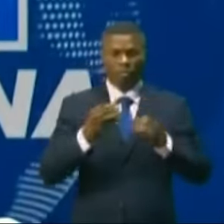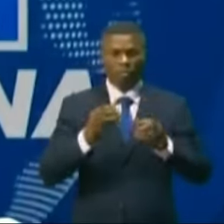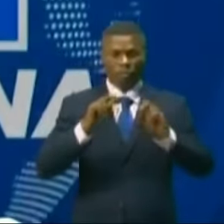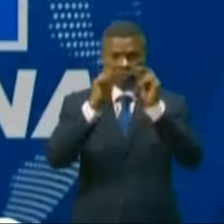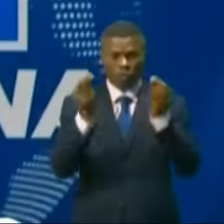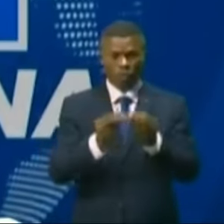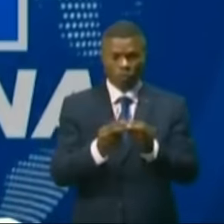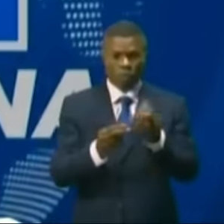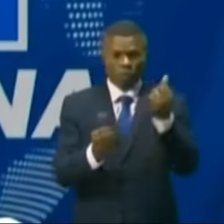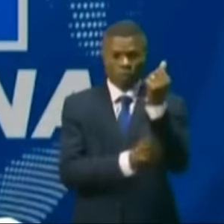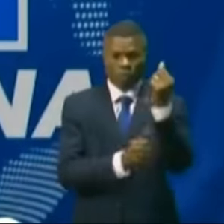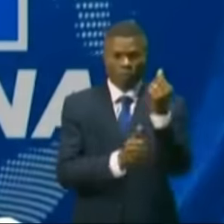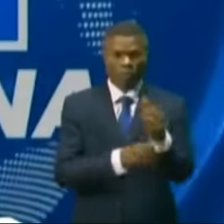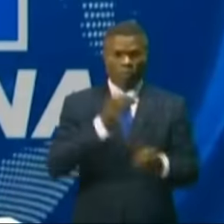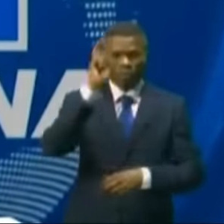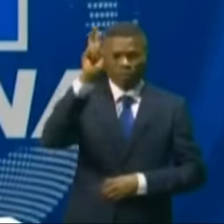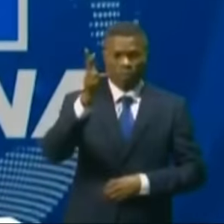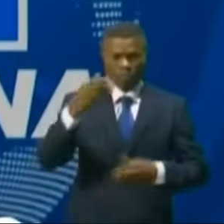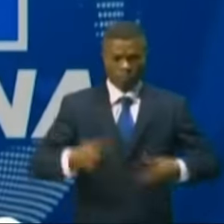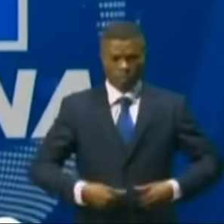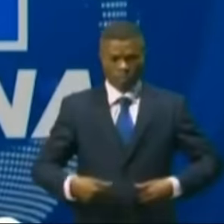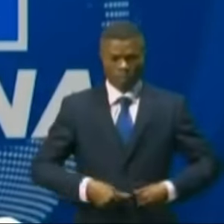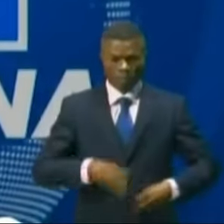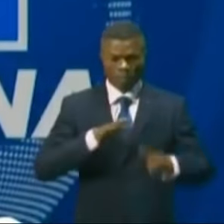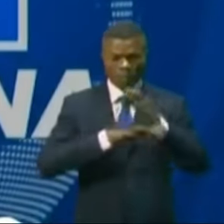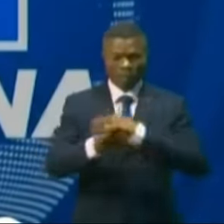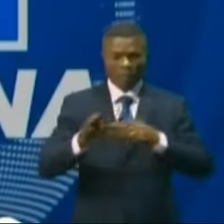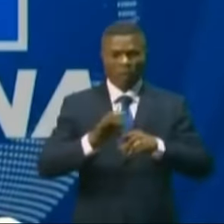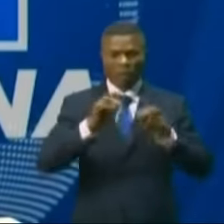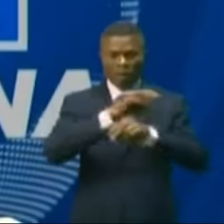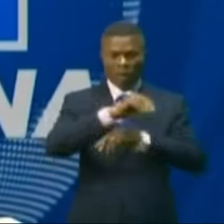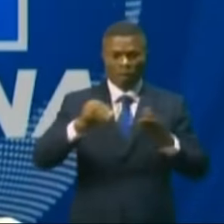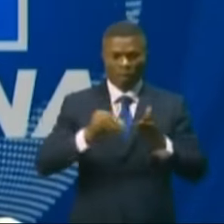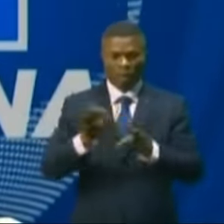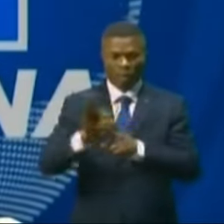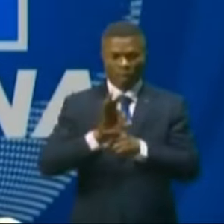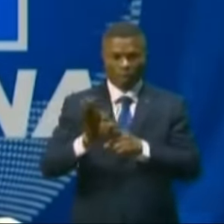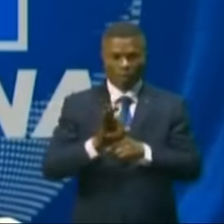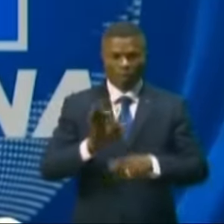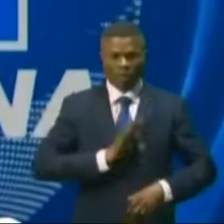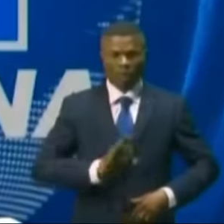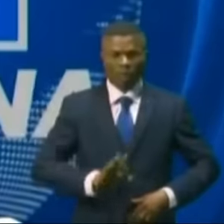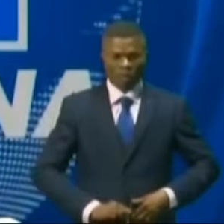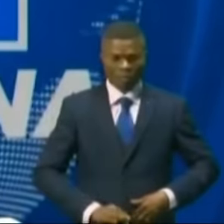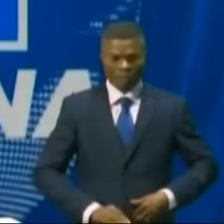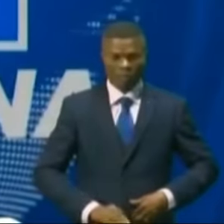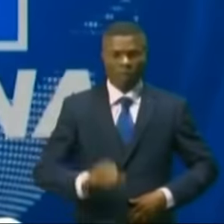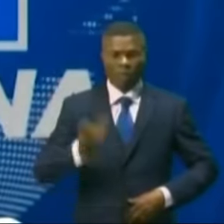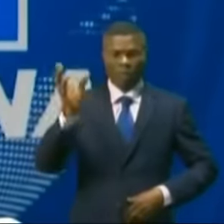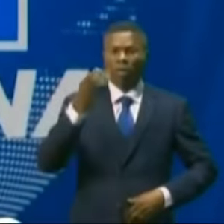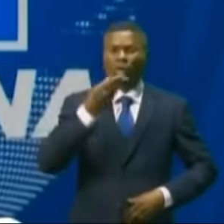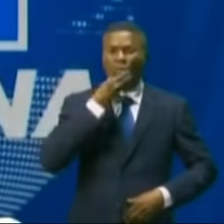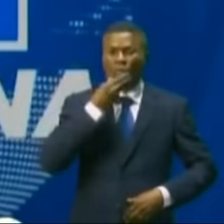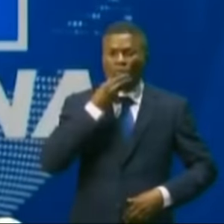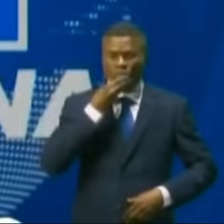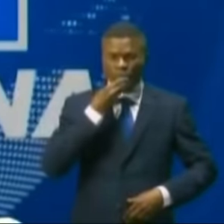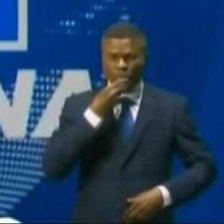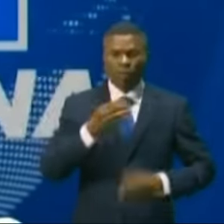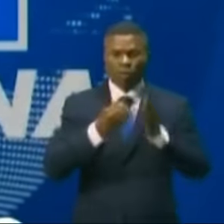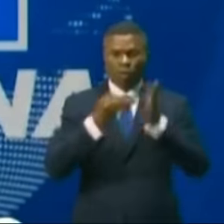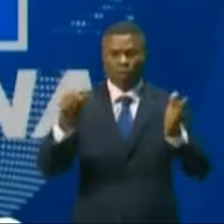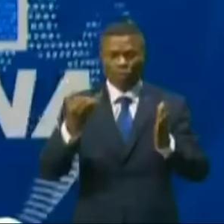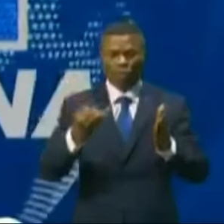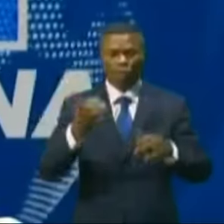de 200 jeunes vient de rejoindre le centre de formation Félix-Antoine Tshisekedi à Kanyama-Kasese. 60% d'entre